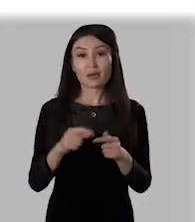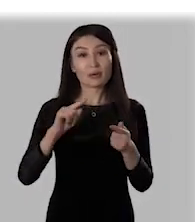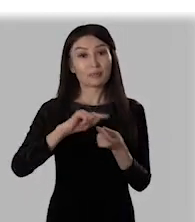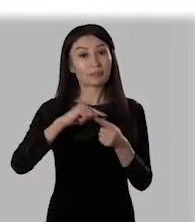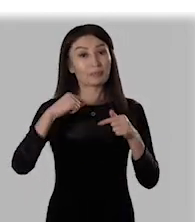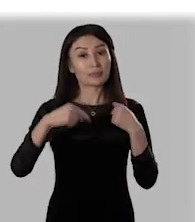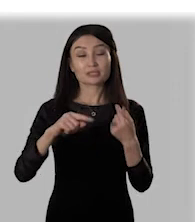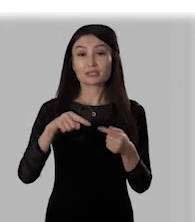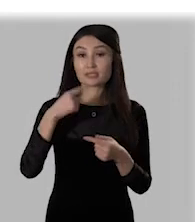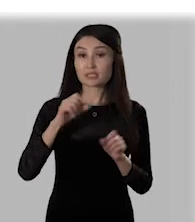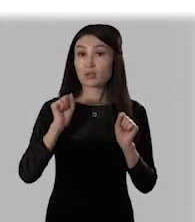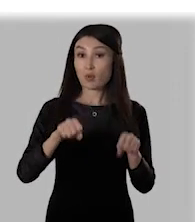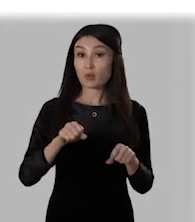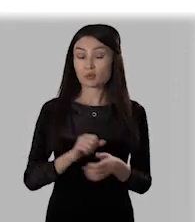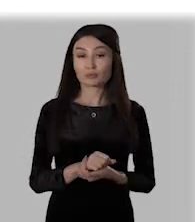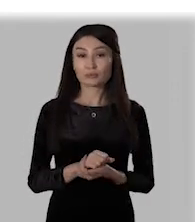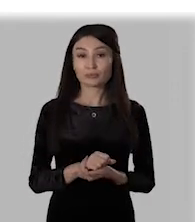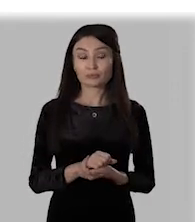башкача айтса болот?